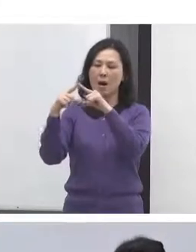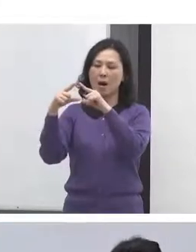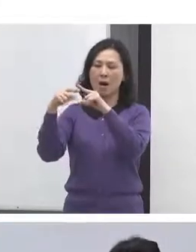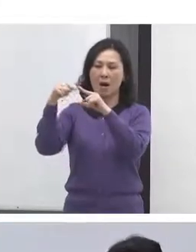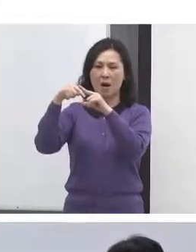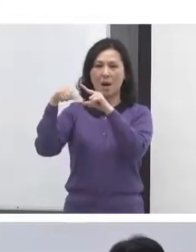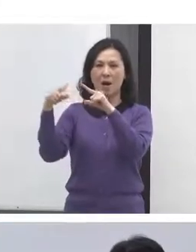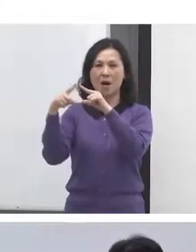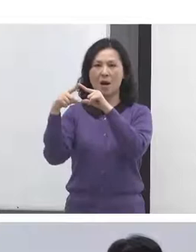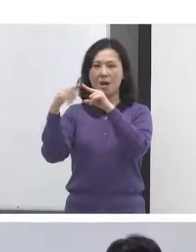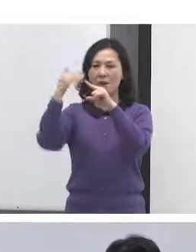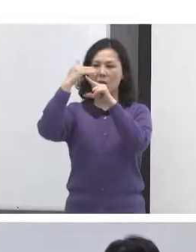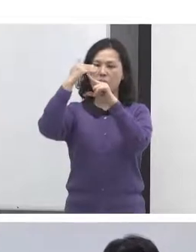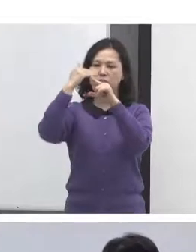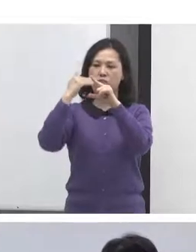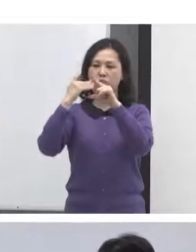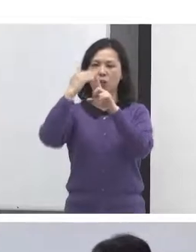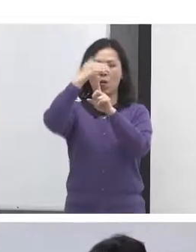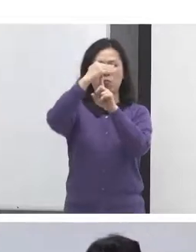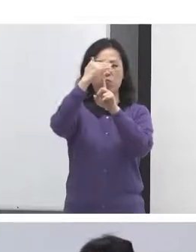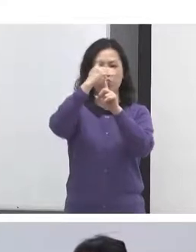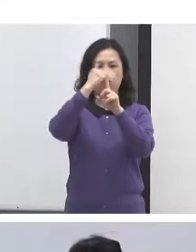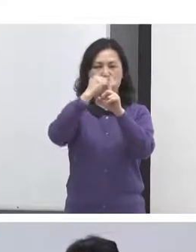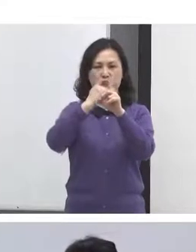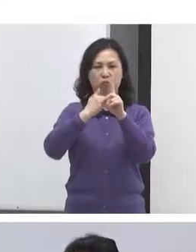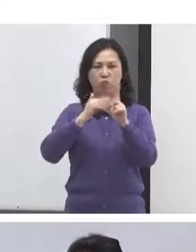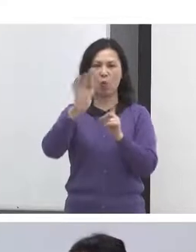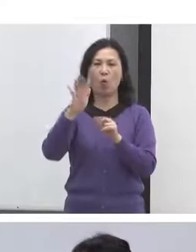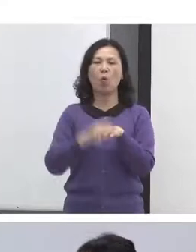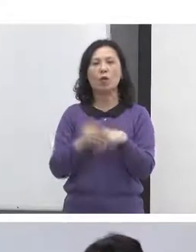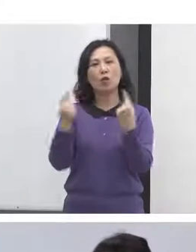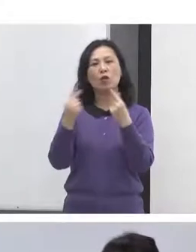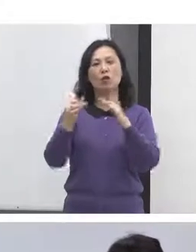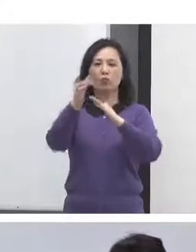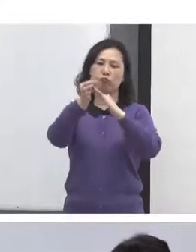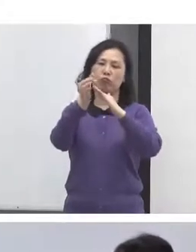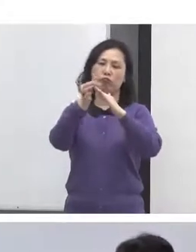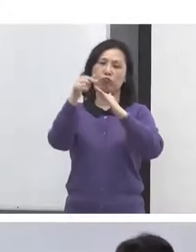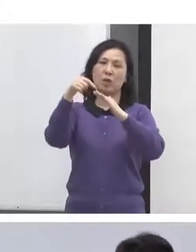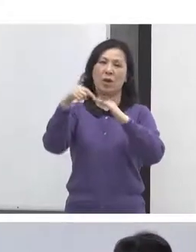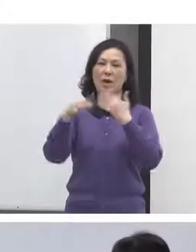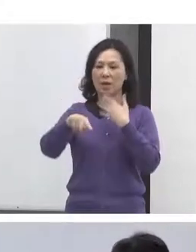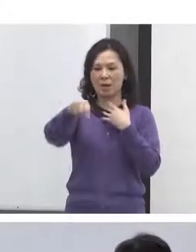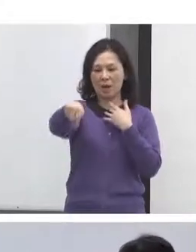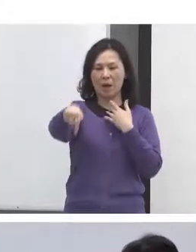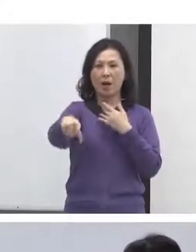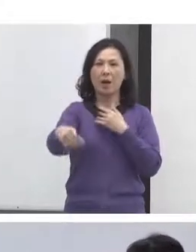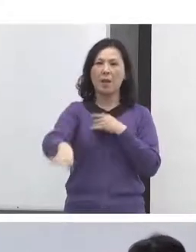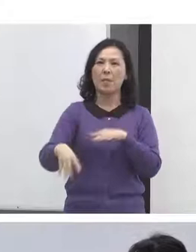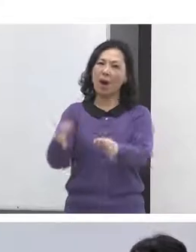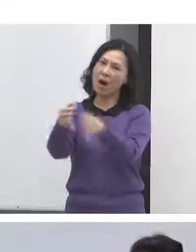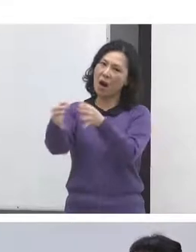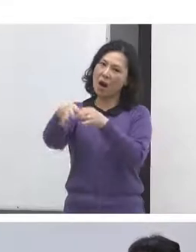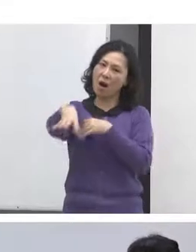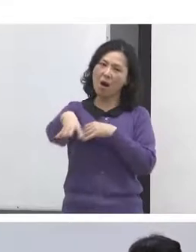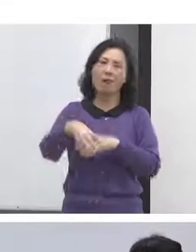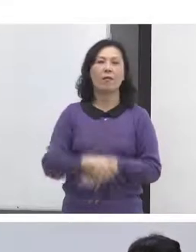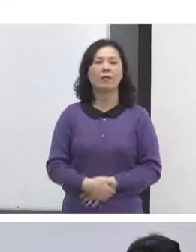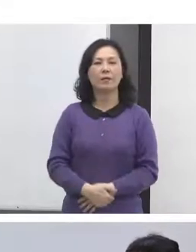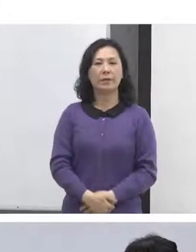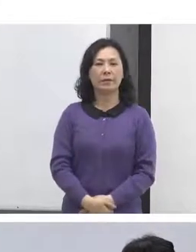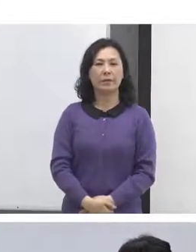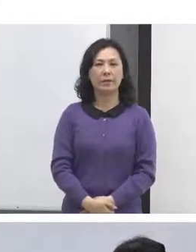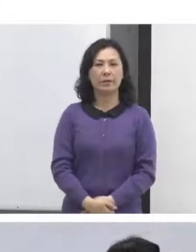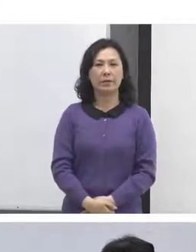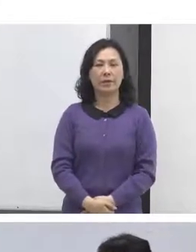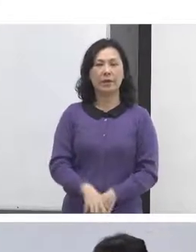比较阶层化的一个组织。好，那它是一个像是教堂，然后那边是一个市集这样的概念。那也有其实后来就是这